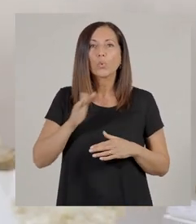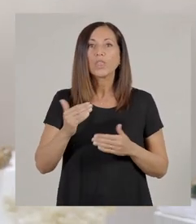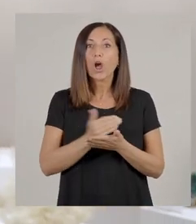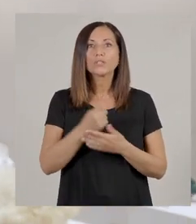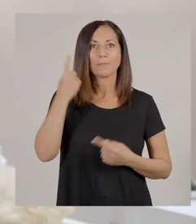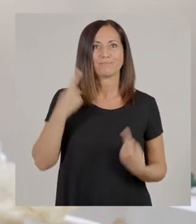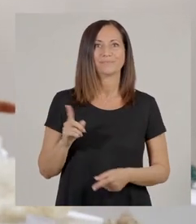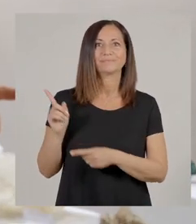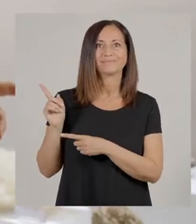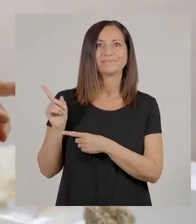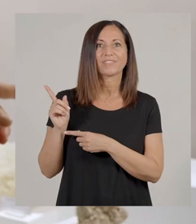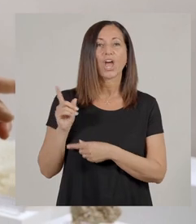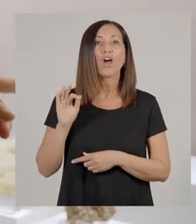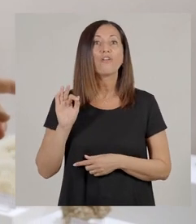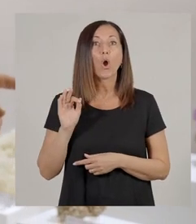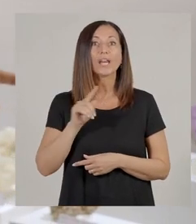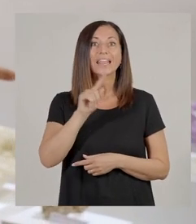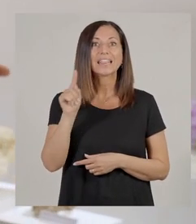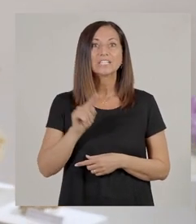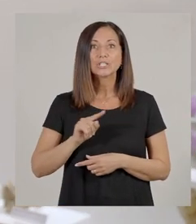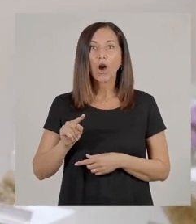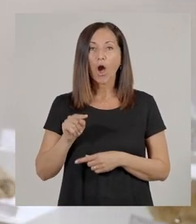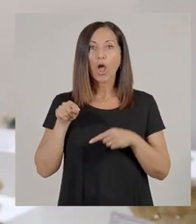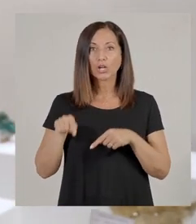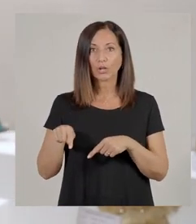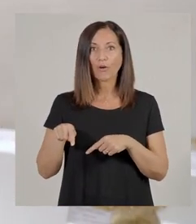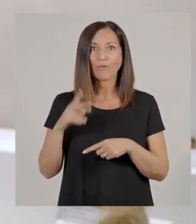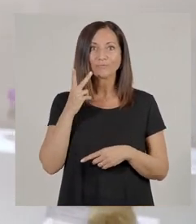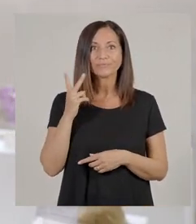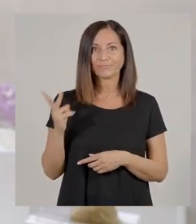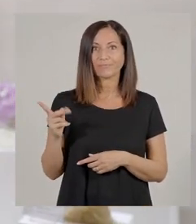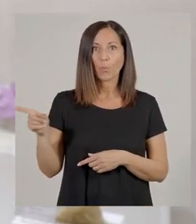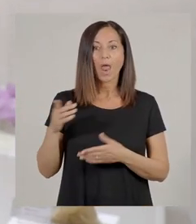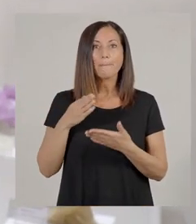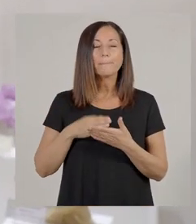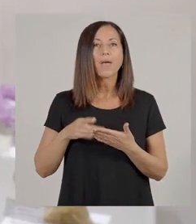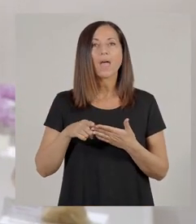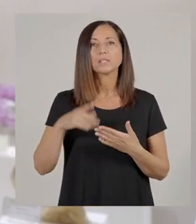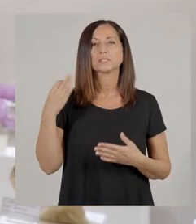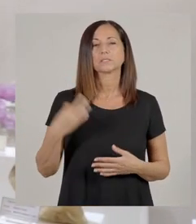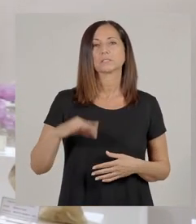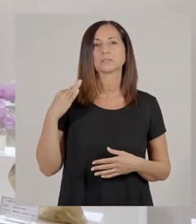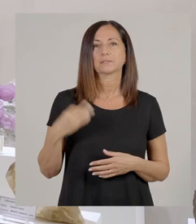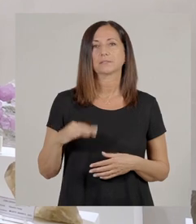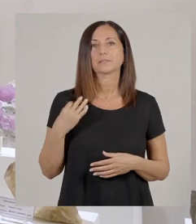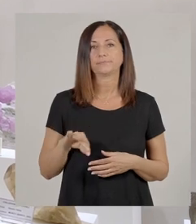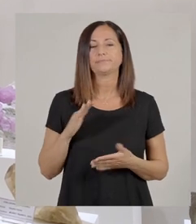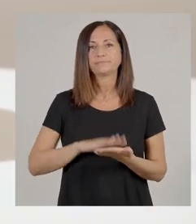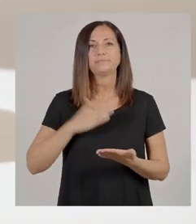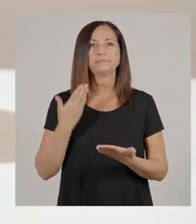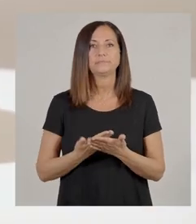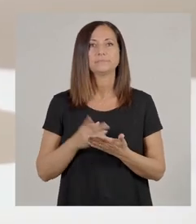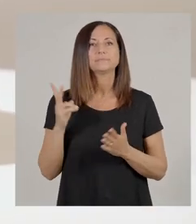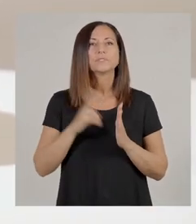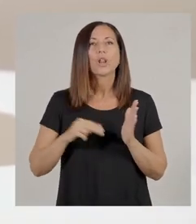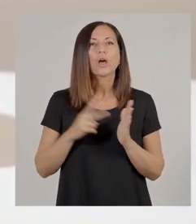collezione è questa fluorite di zogno. Questo è il pezzo più pregiato che abbiamo